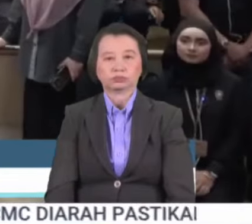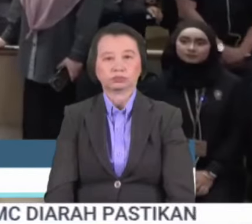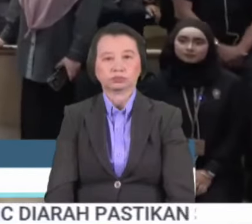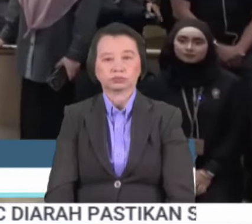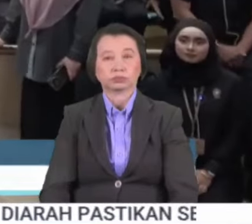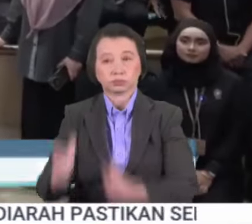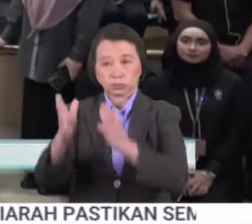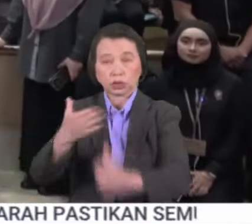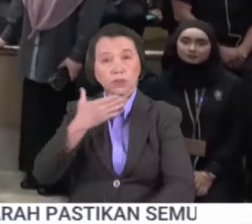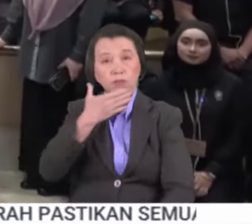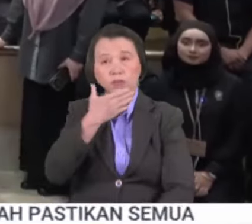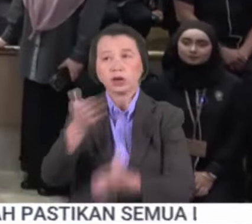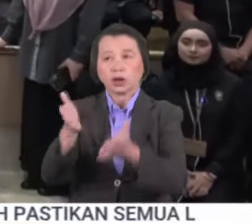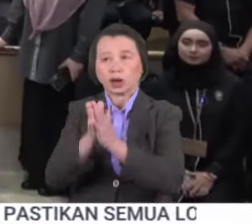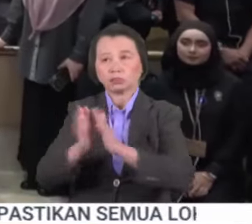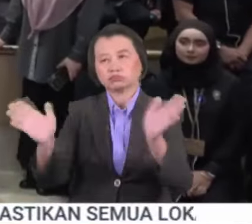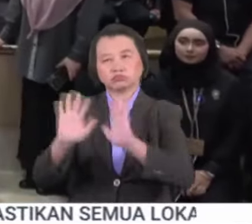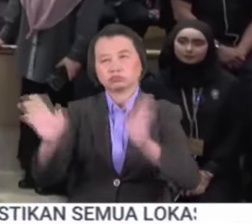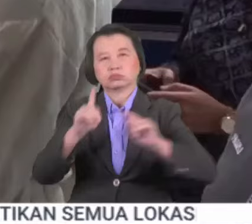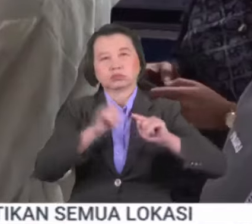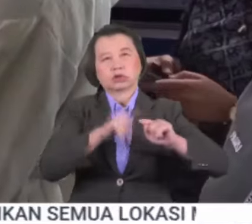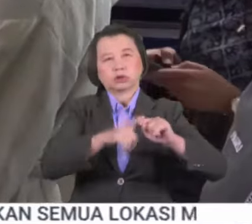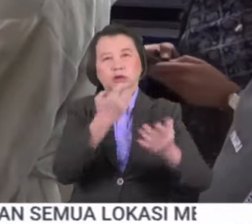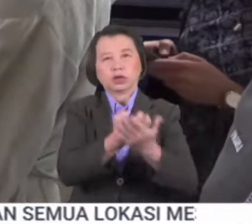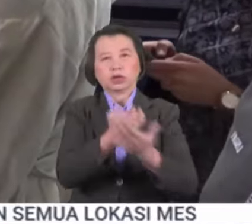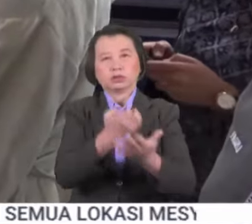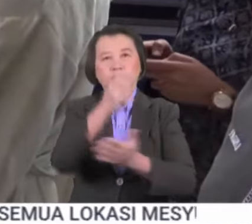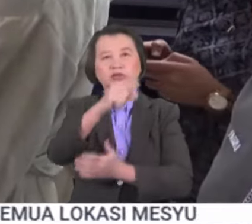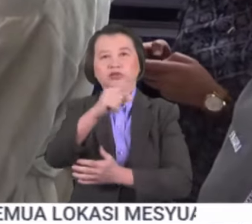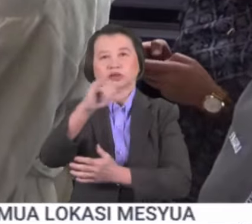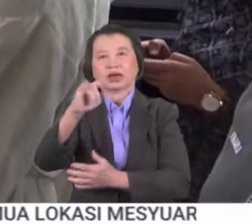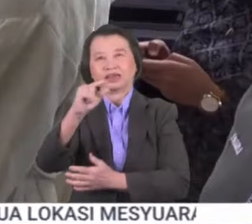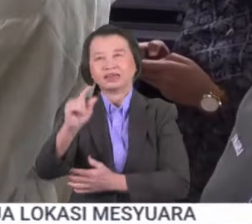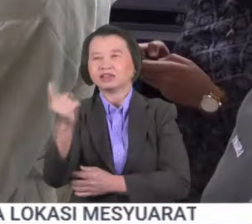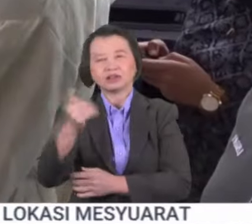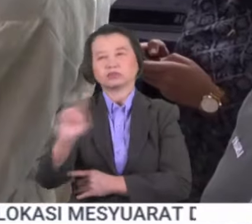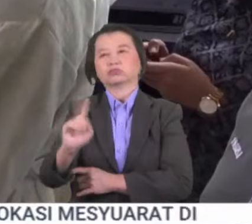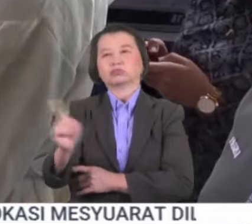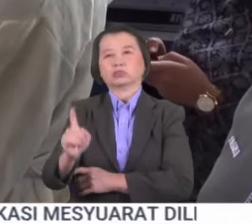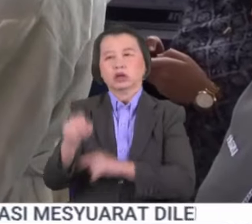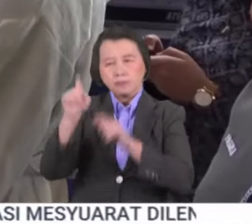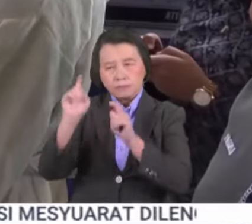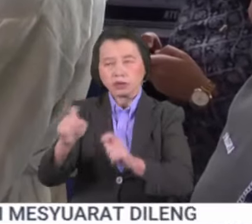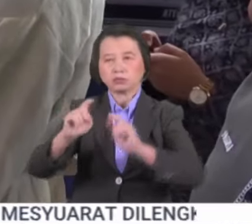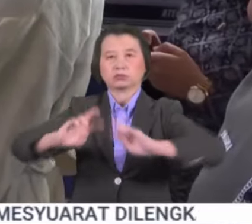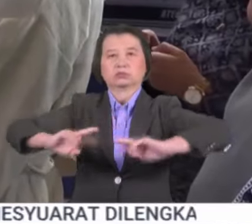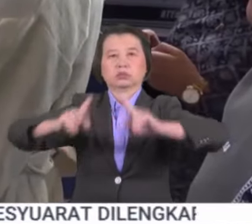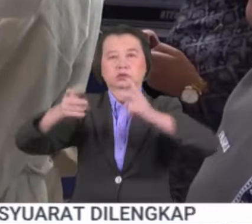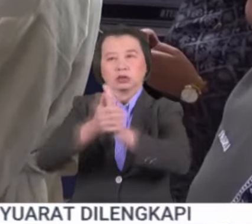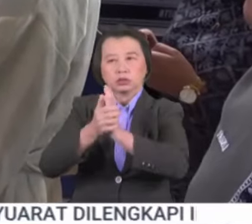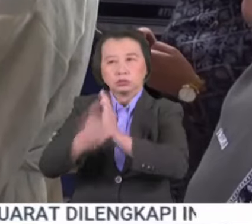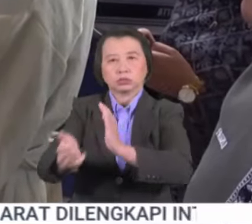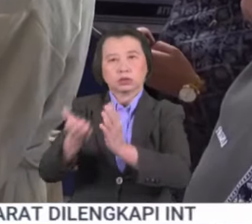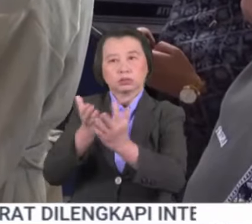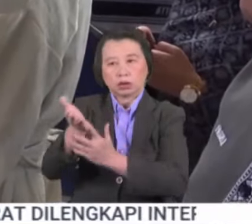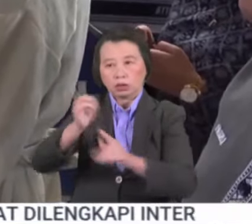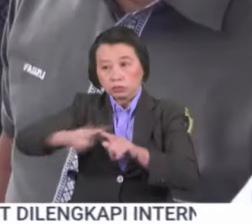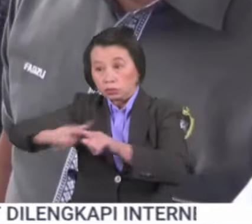Golongan muda juga disaran tidak bergantung sepenuhnya kepada ekonomi gig semata-mata. Sebaliknya, mereka perlu meningkatkan kemahiran